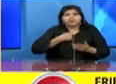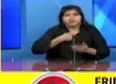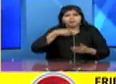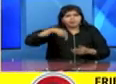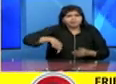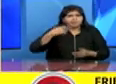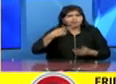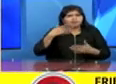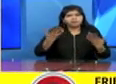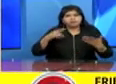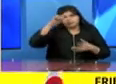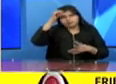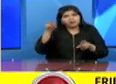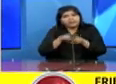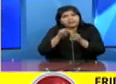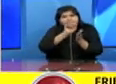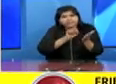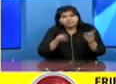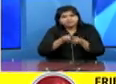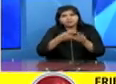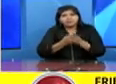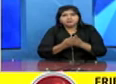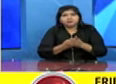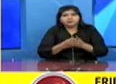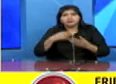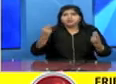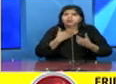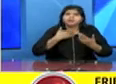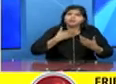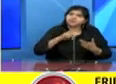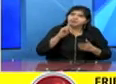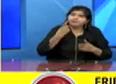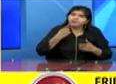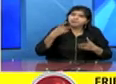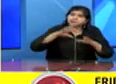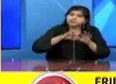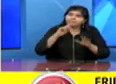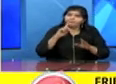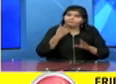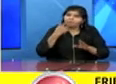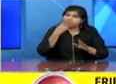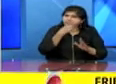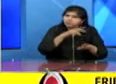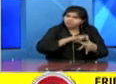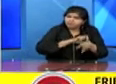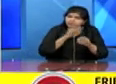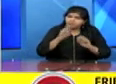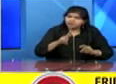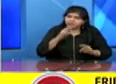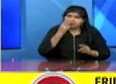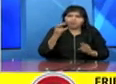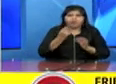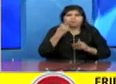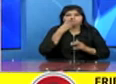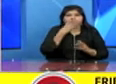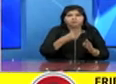है, एवं एव विकारः अपि तरुणः साध्यते सुखम। यानी बीमारी